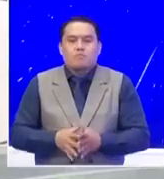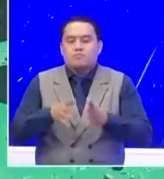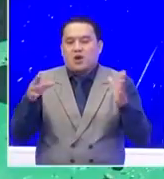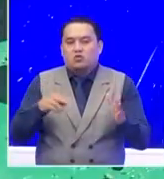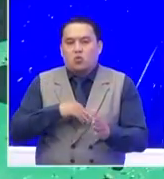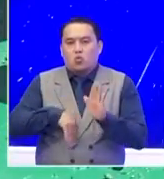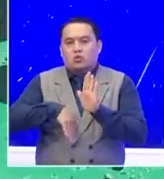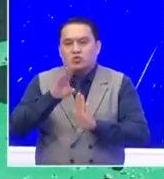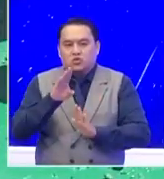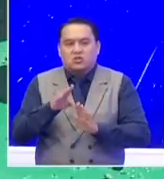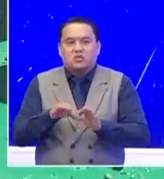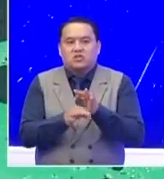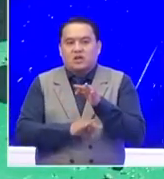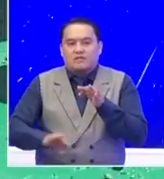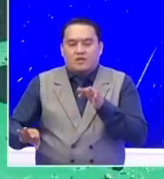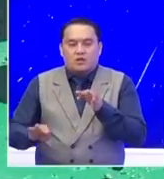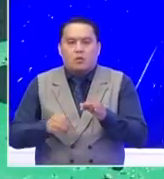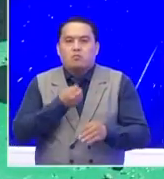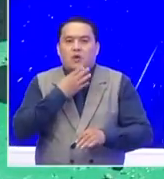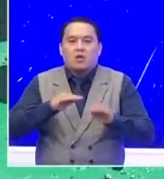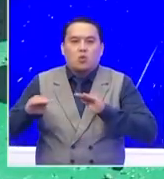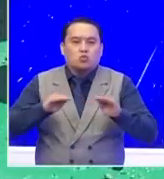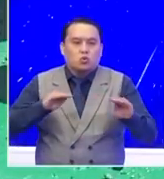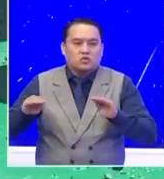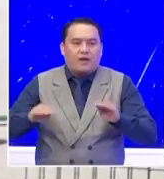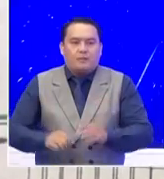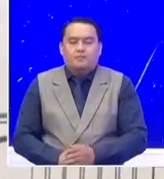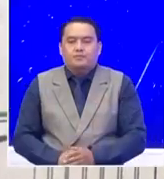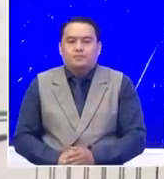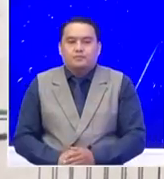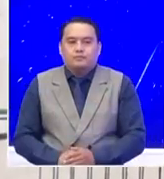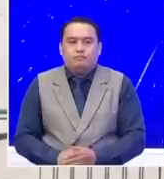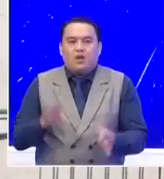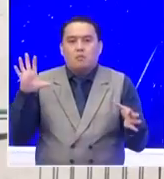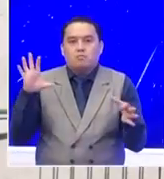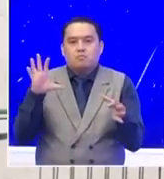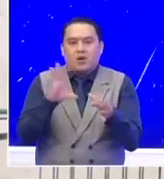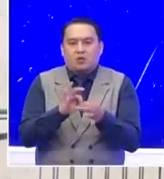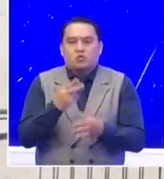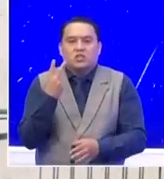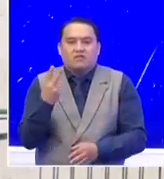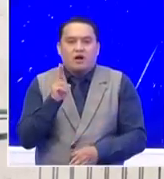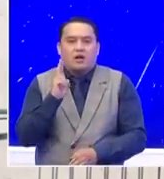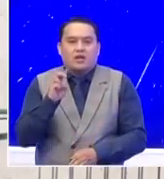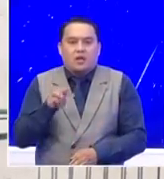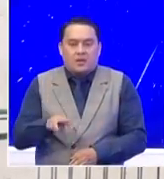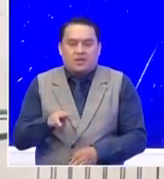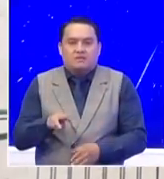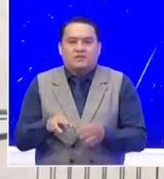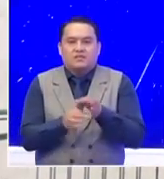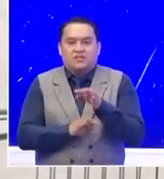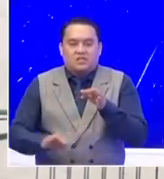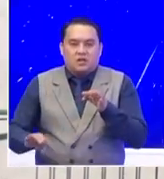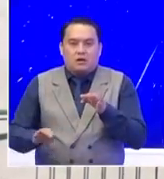сделан на улучшении инженерных сетей и благоустройства. Подключение тепловых сетей предусмотрено 2 километра сетей.